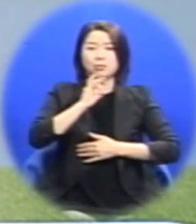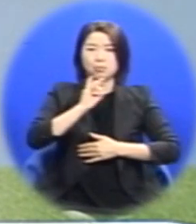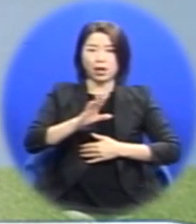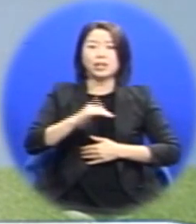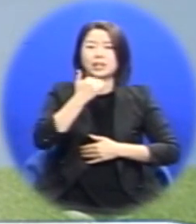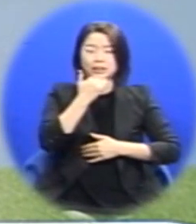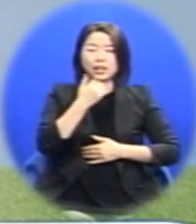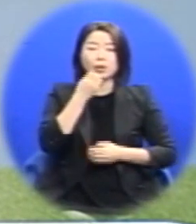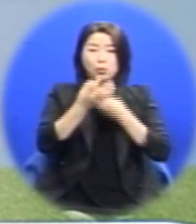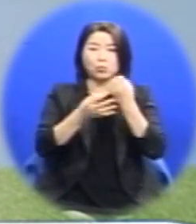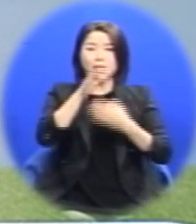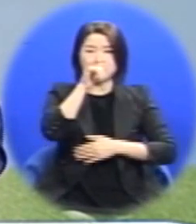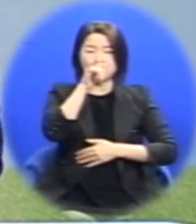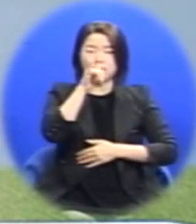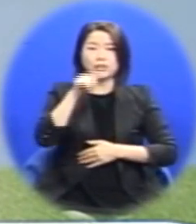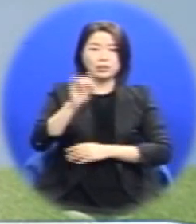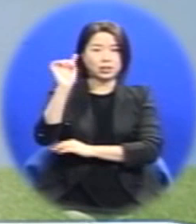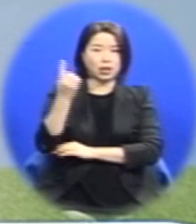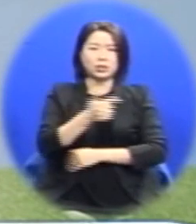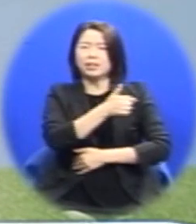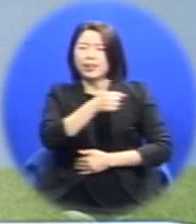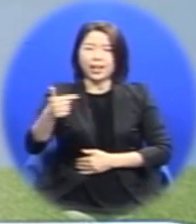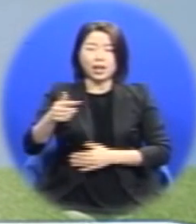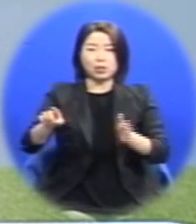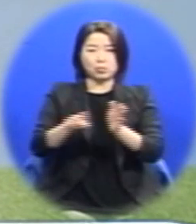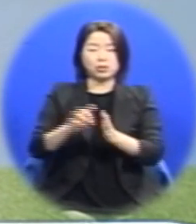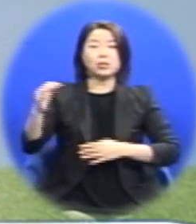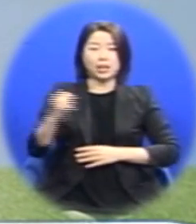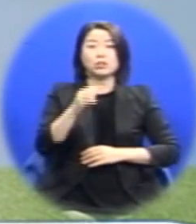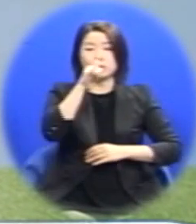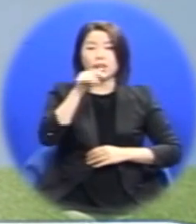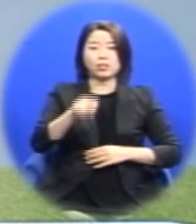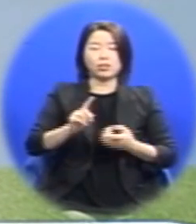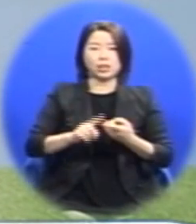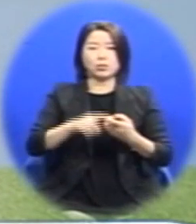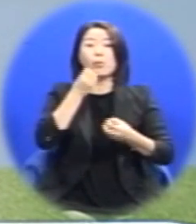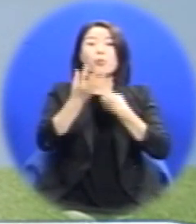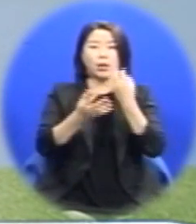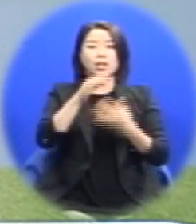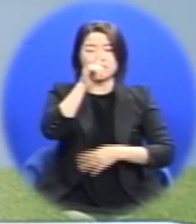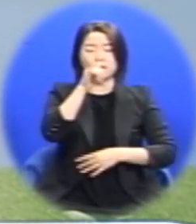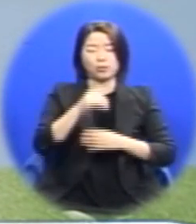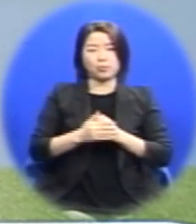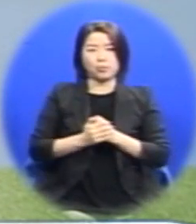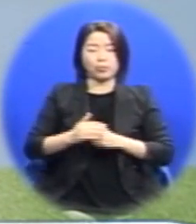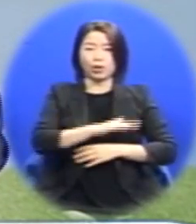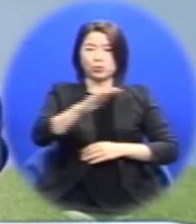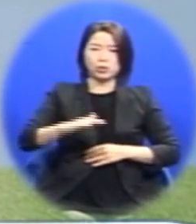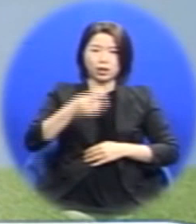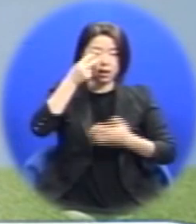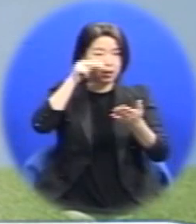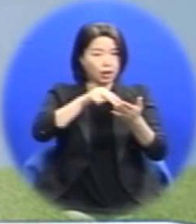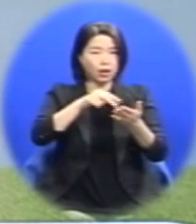기다린다고 고백합니다. 그건 다윗이 대단한 믿음을 가지고 있다는 것을 고백하는 거예요. 우리가 주목해